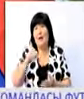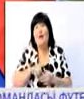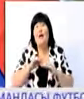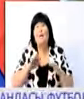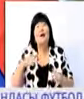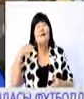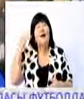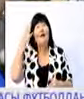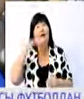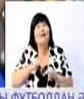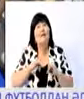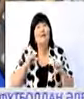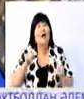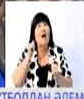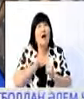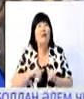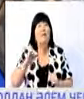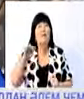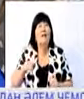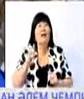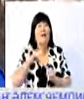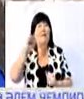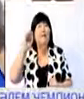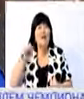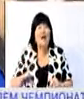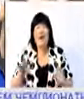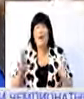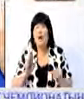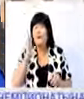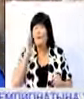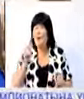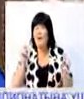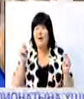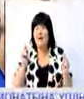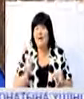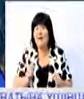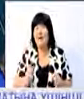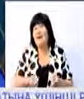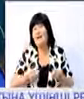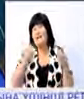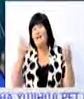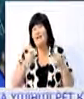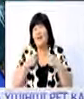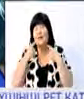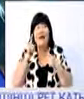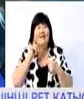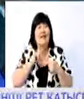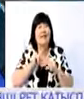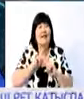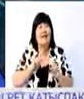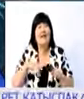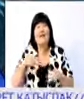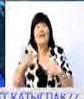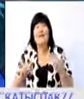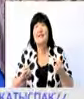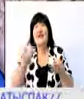бала қиялын өрбітті. Әрбір бала, әрбір кішкентай бақытты болуға лайық. Жадыраған күлкісімен, тәтті қылығымен